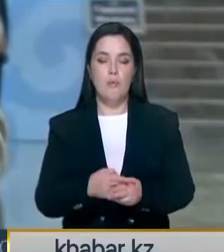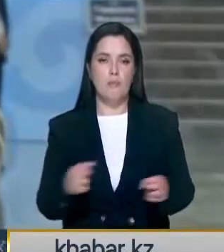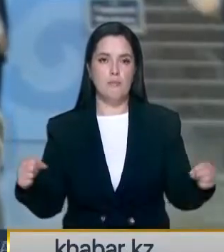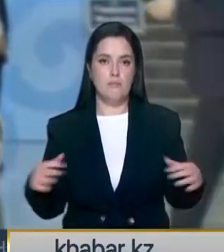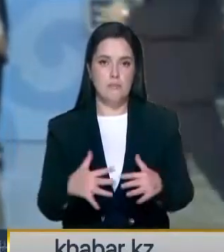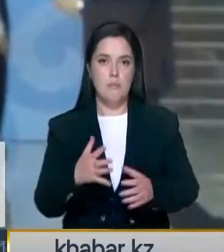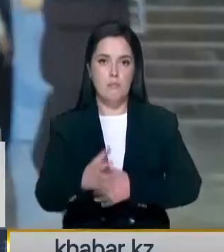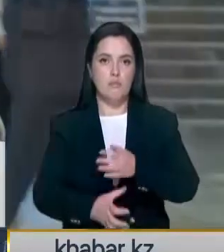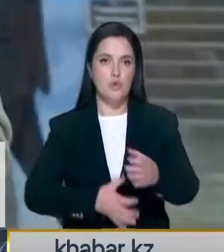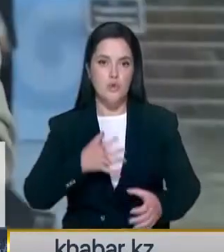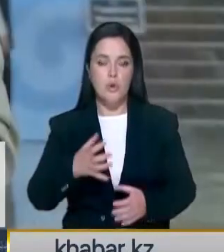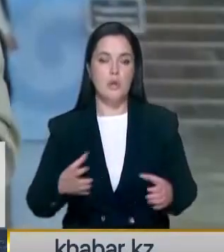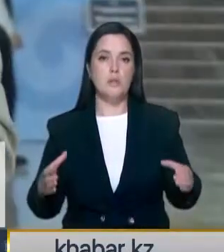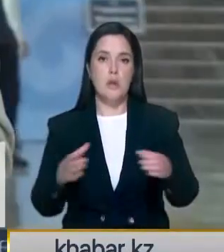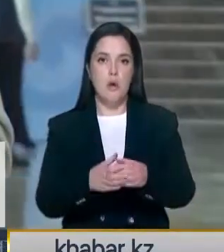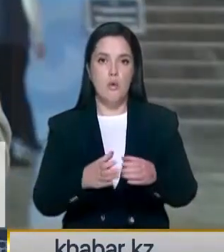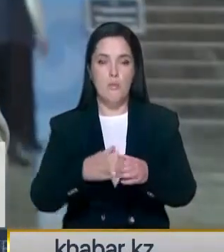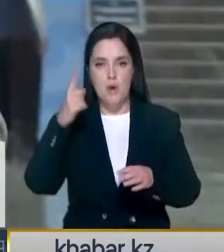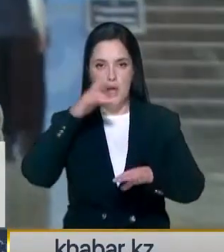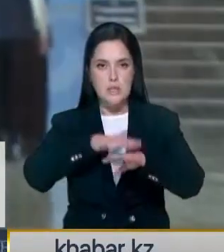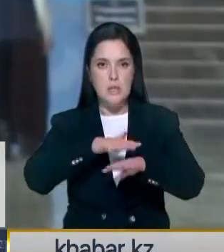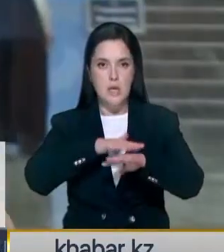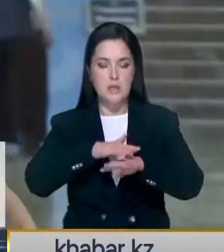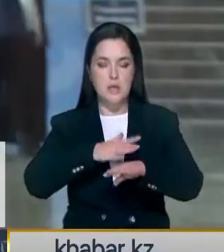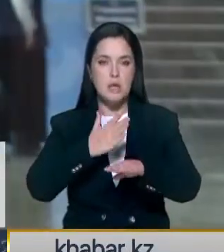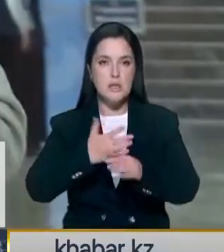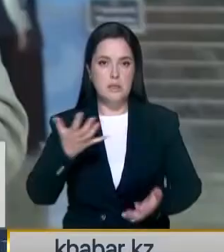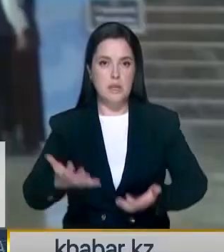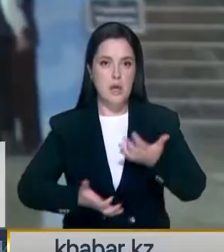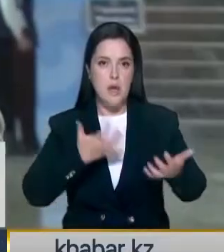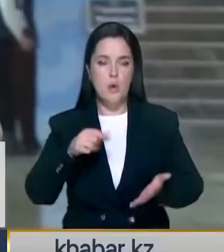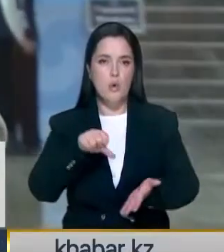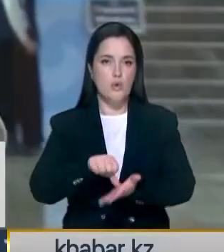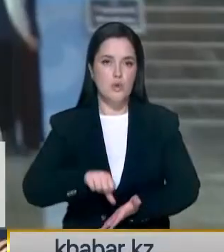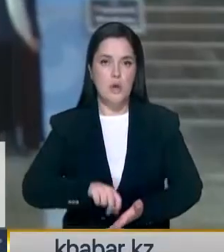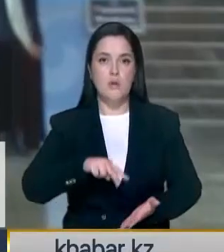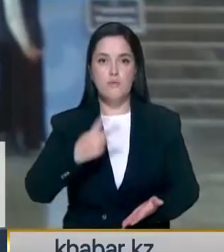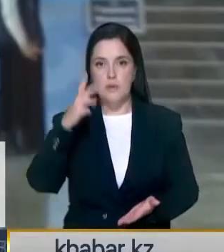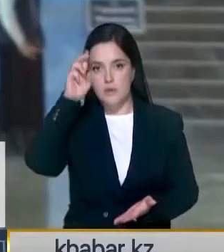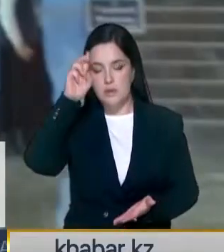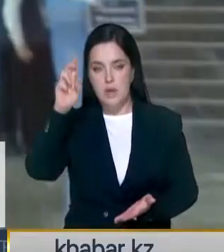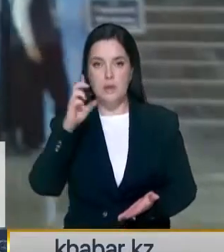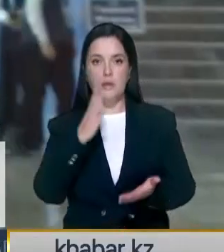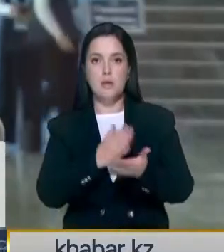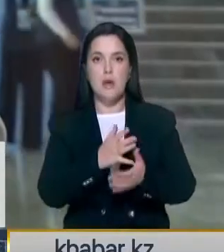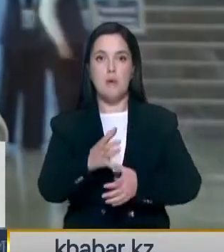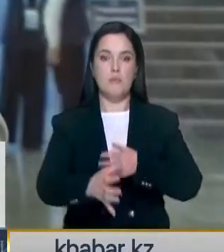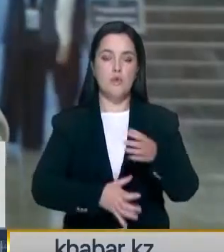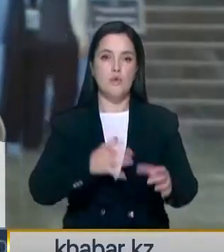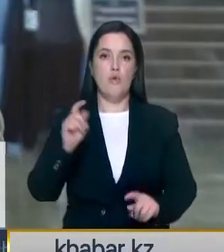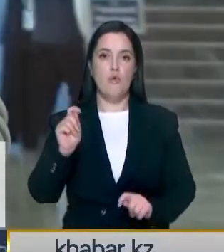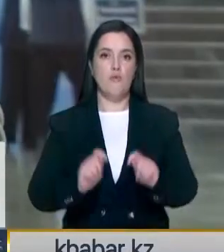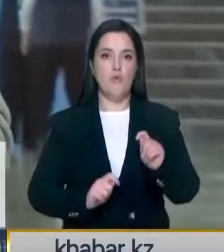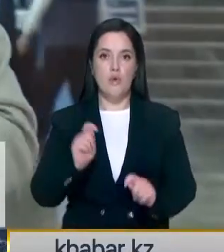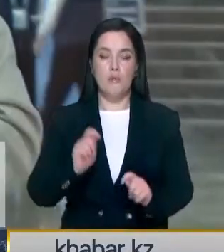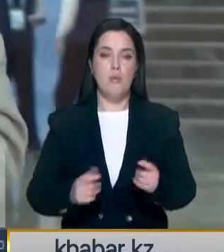международного сообщества, на этот раз исследовательско-аналитического. Десятки участников, около 22 стран, принимают участие в международном форуме,